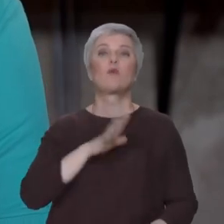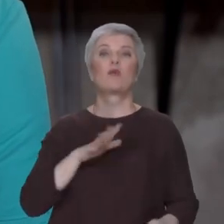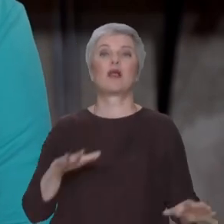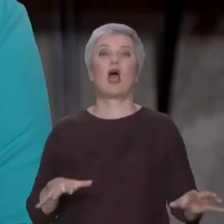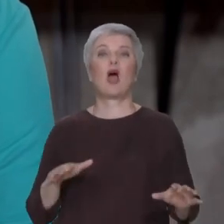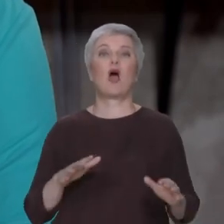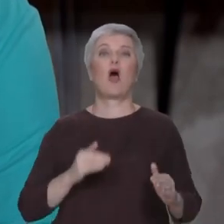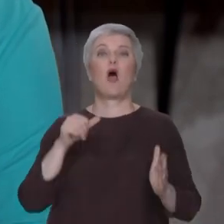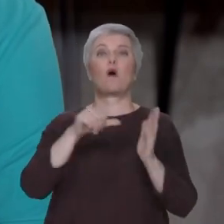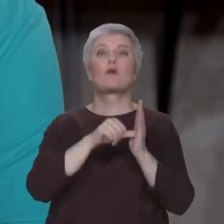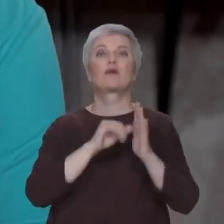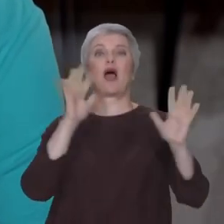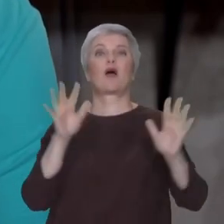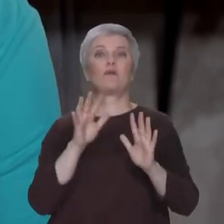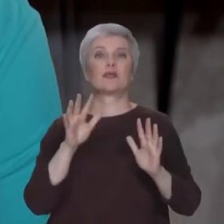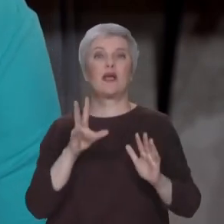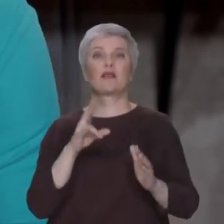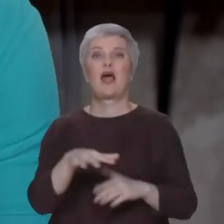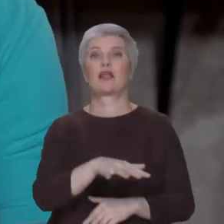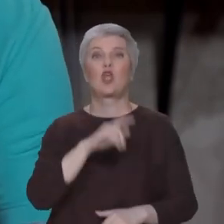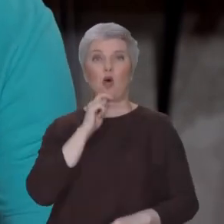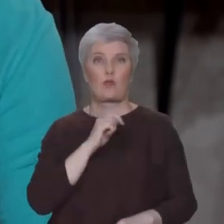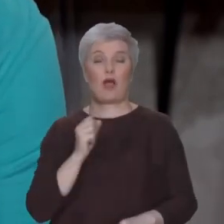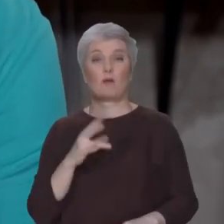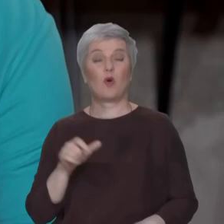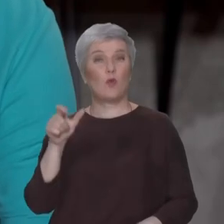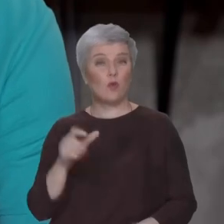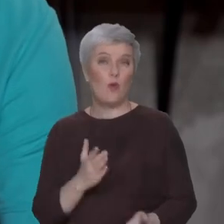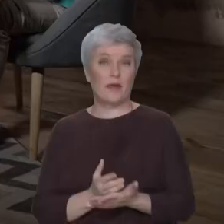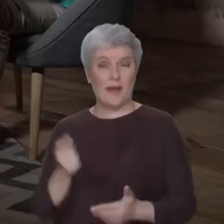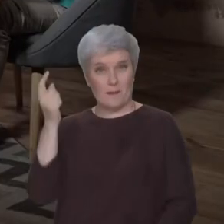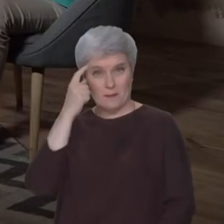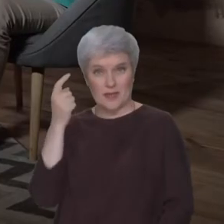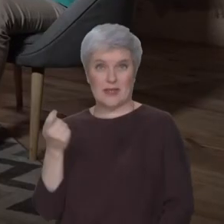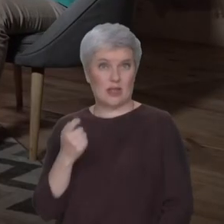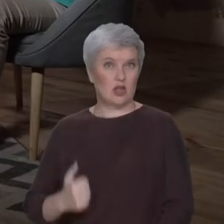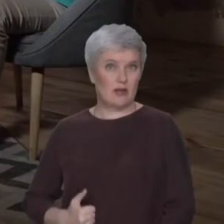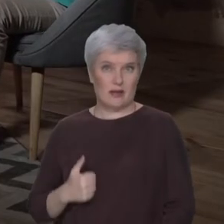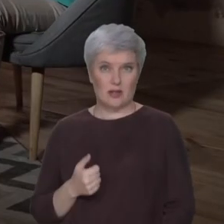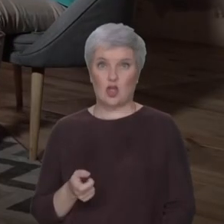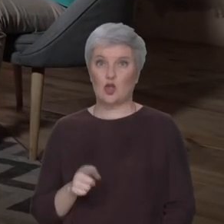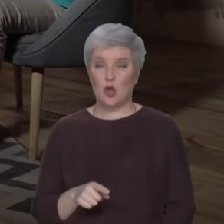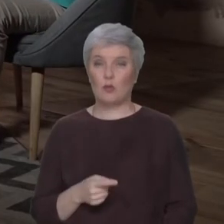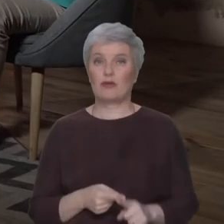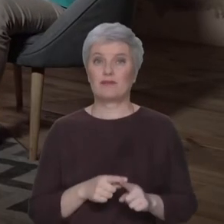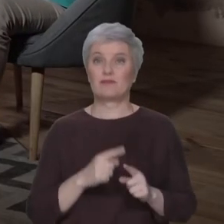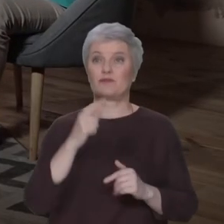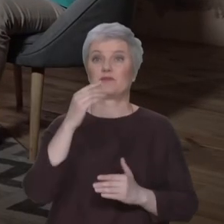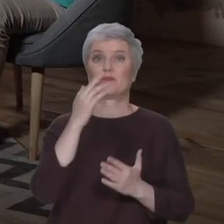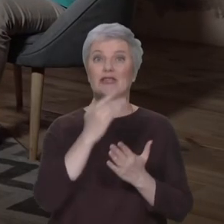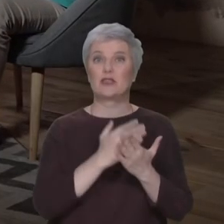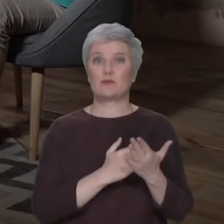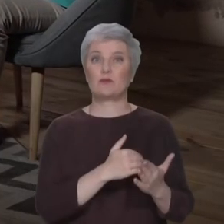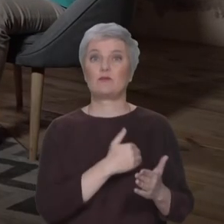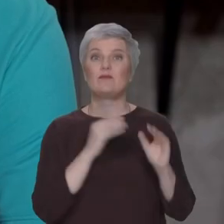його пісень на території України, а просто тому, що у нього є мізки і трішки гідності, і все. Тому ті от списки, які